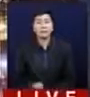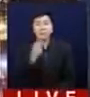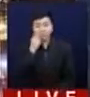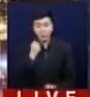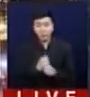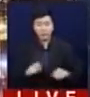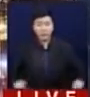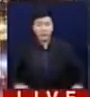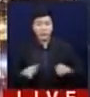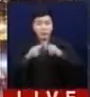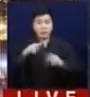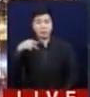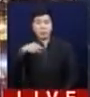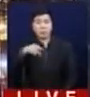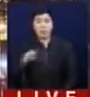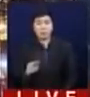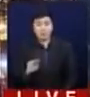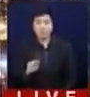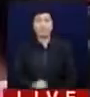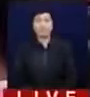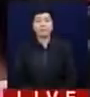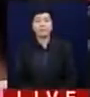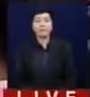รมของกระทรวงพัฒนาสังคมและความมั่นคงของมนุษย์ครับ